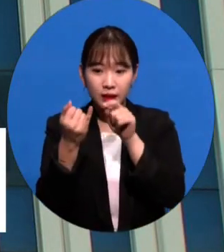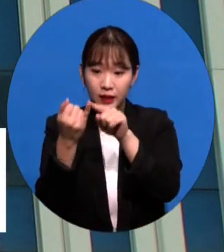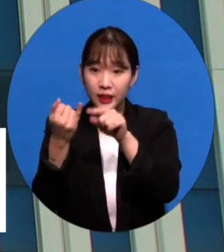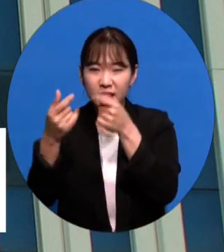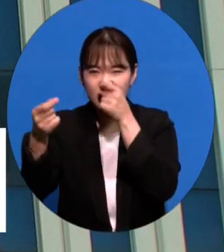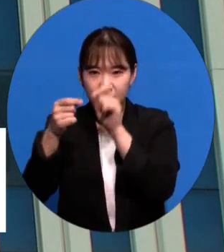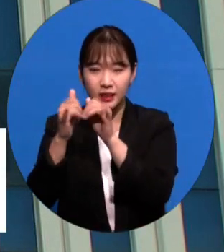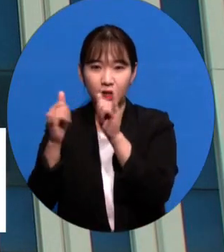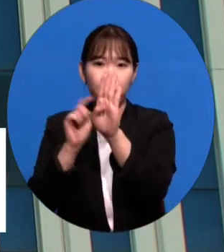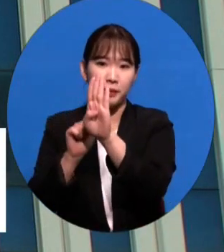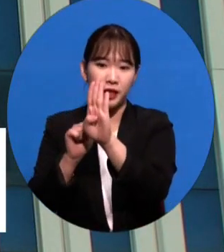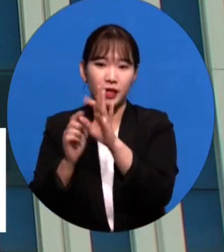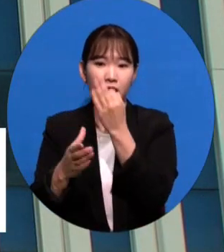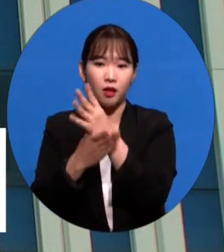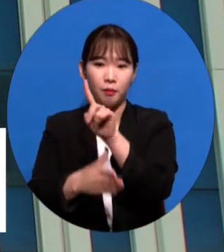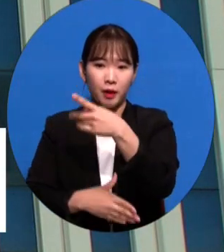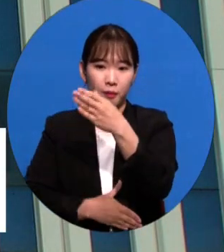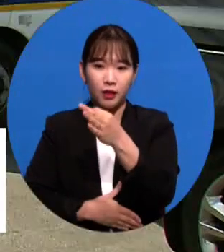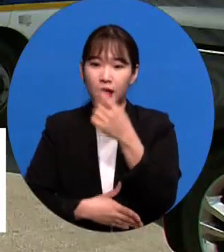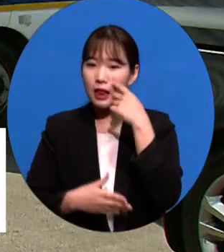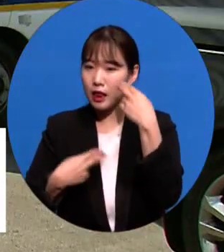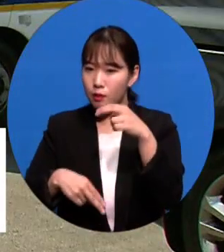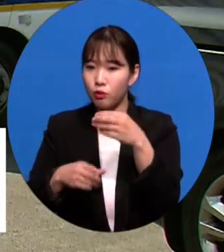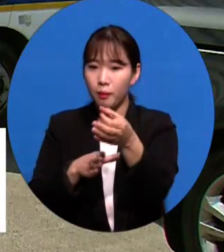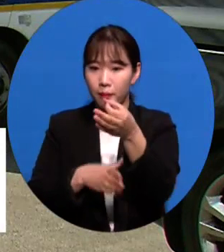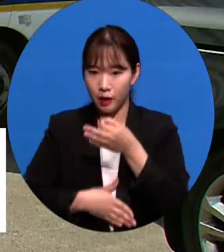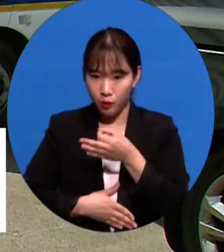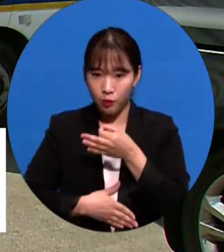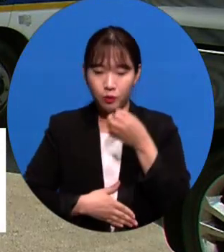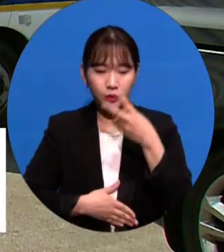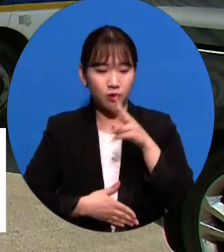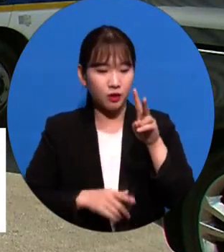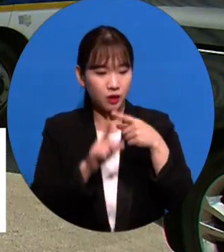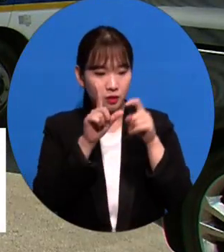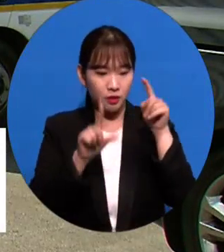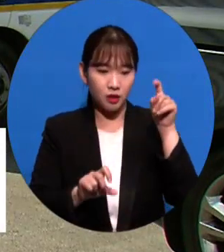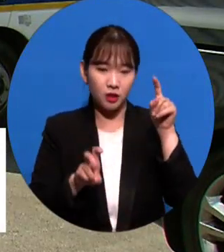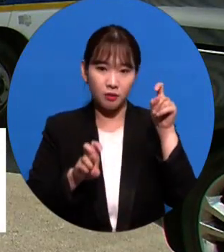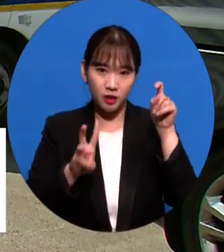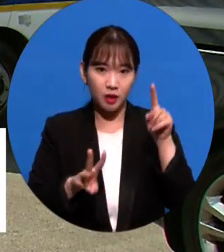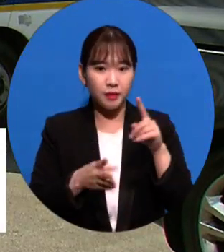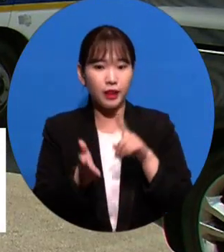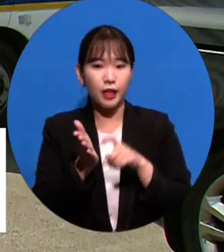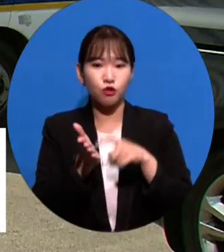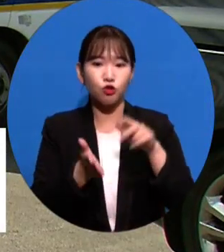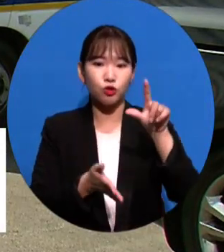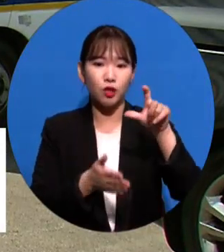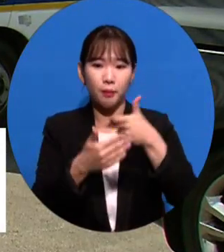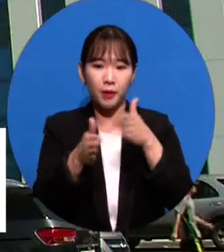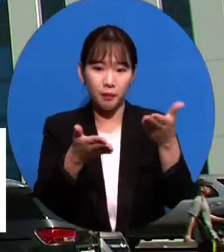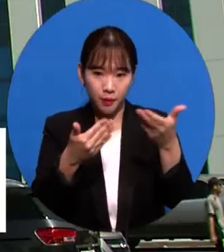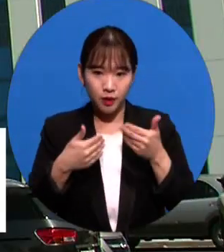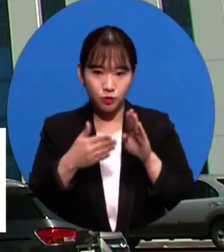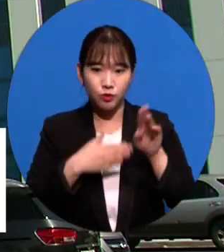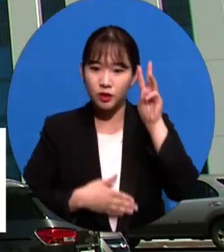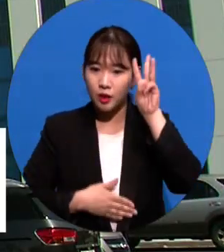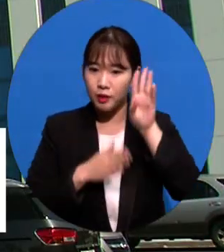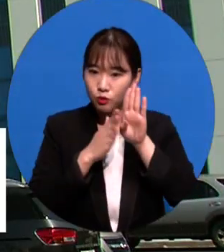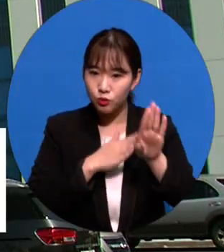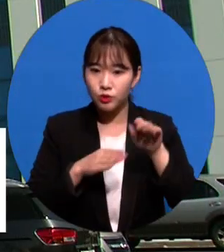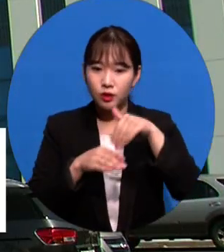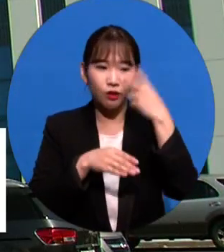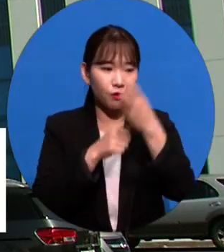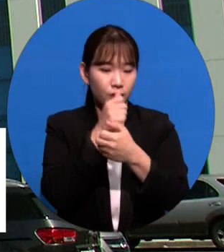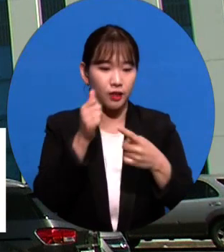B씨로부터 현금 100만 원을 고의로 받아내고 11월 23일에는 새우 15박스를 받은 뒤 사흘이 지나